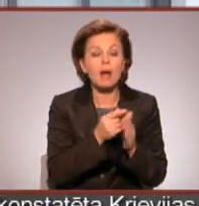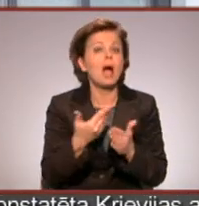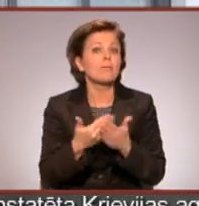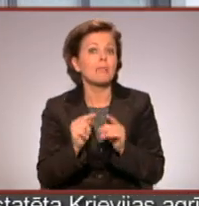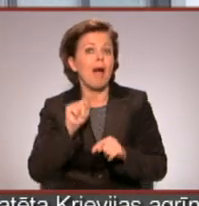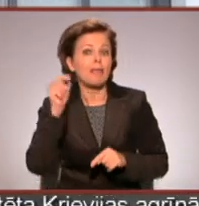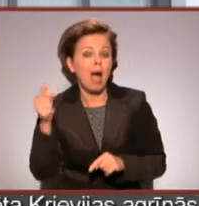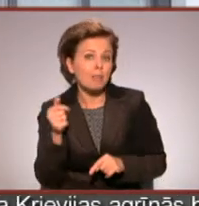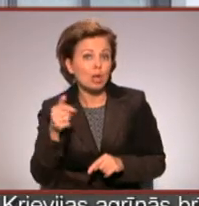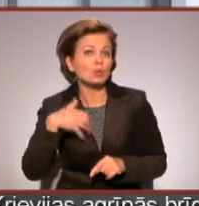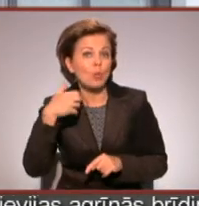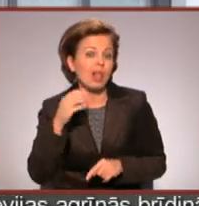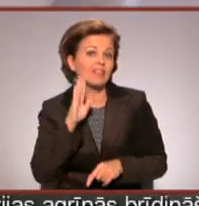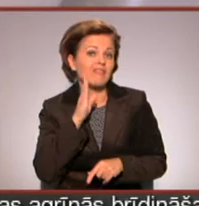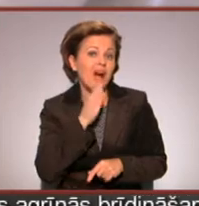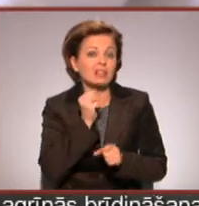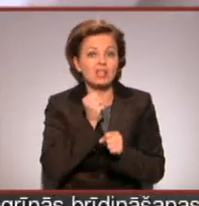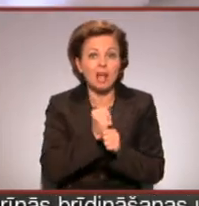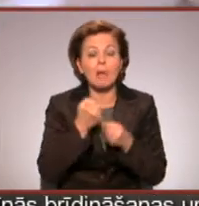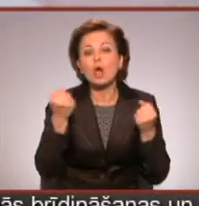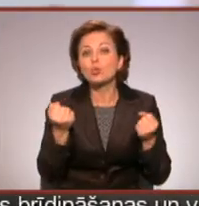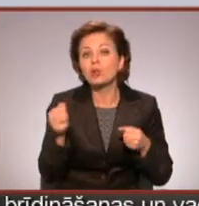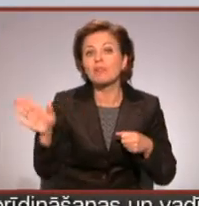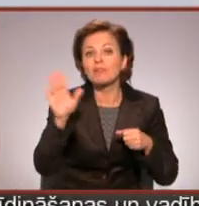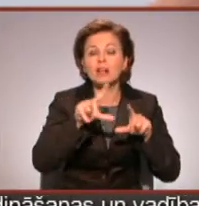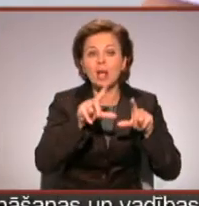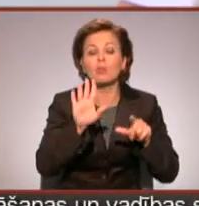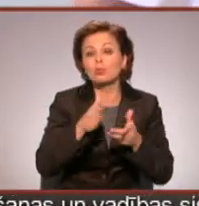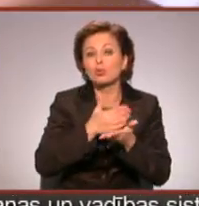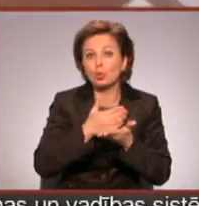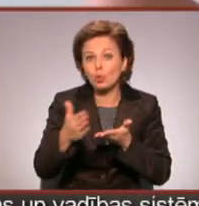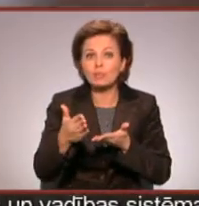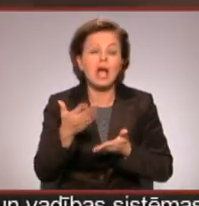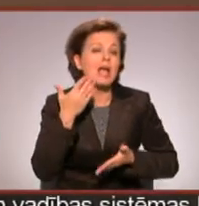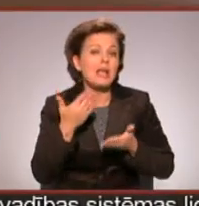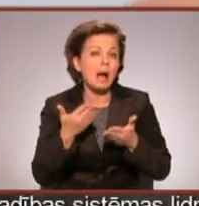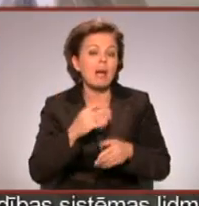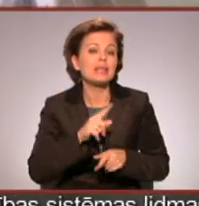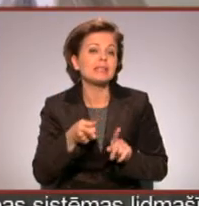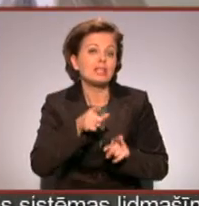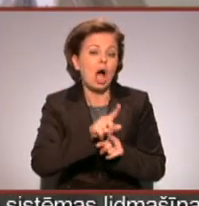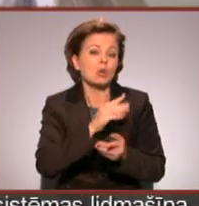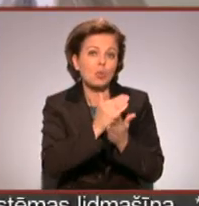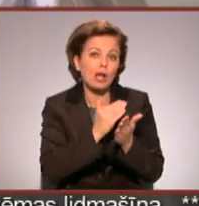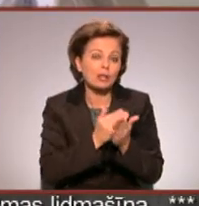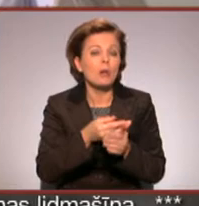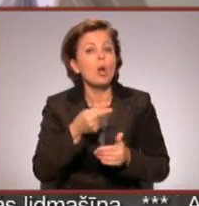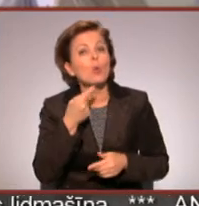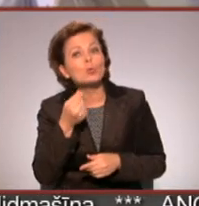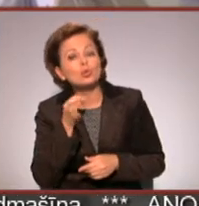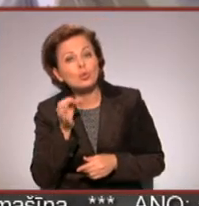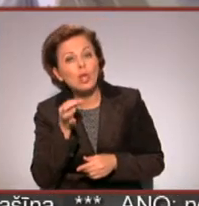nākamgad skolēnu vasaras darba programma Nodarbinātības valsts aģentūrā tiks turpināta, ir jāmēģina mainīt noteikumus vai uzrunāt pašvaldības